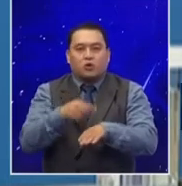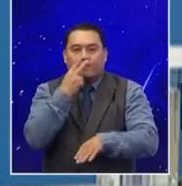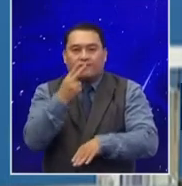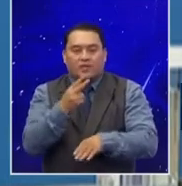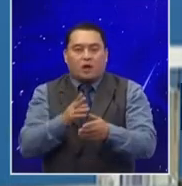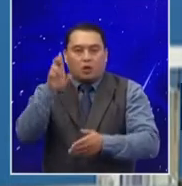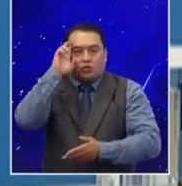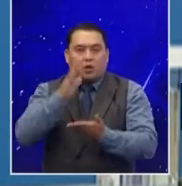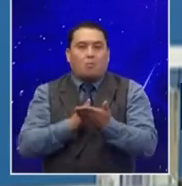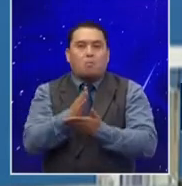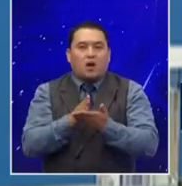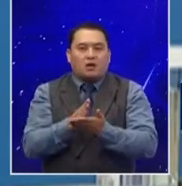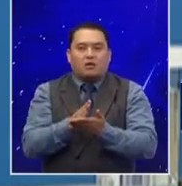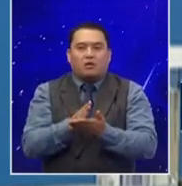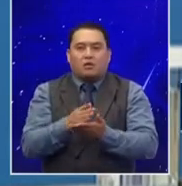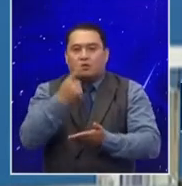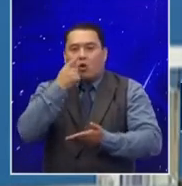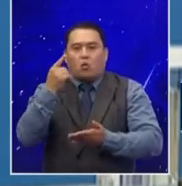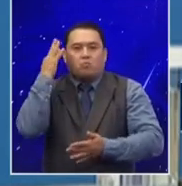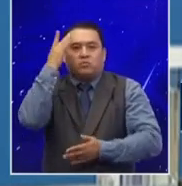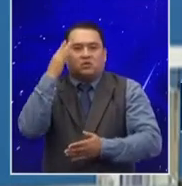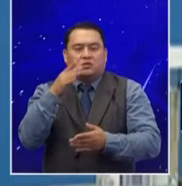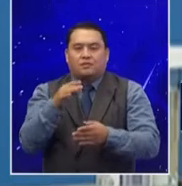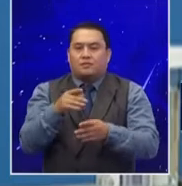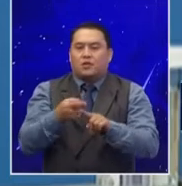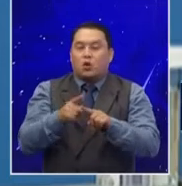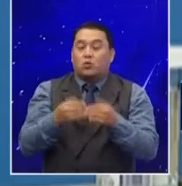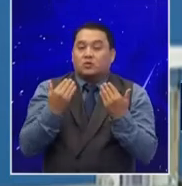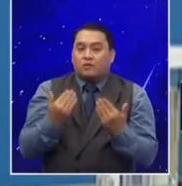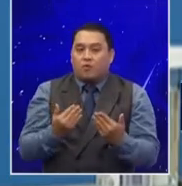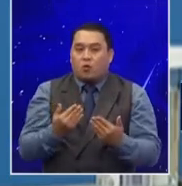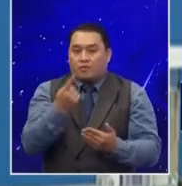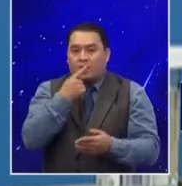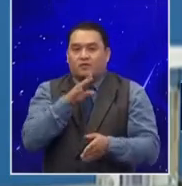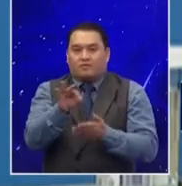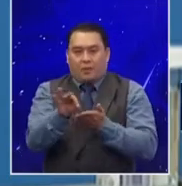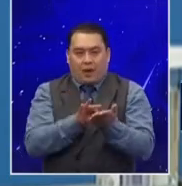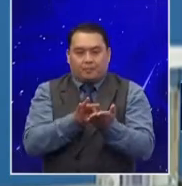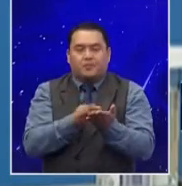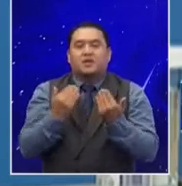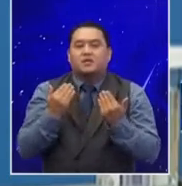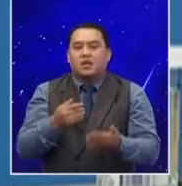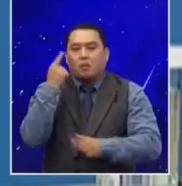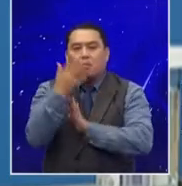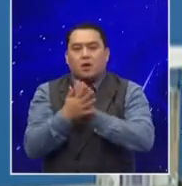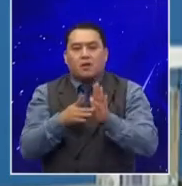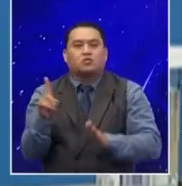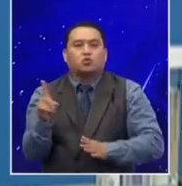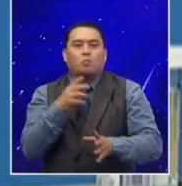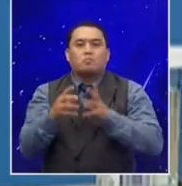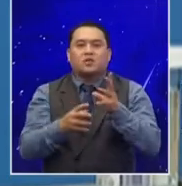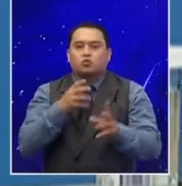государственной политики не в какой-то далекой перспективе, а уже в ближайшее время. Надо понимать, что